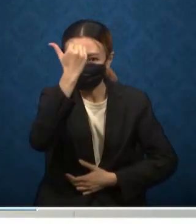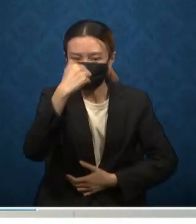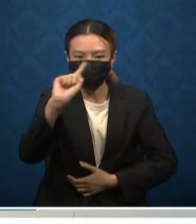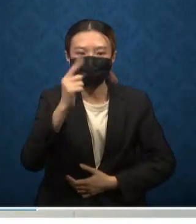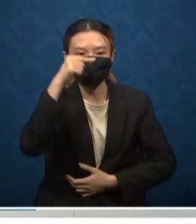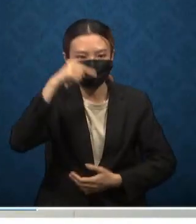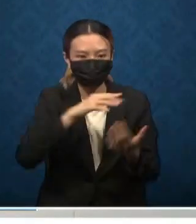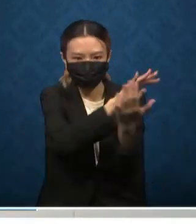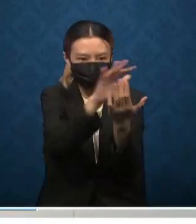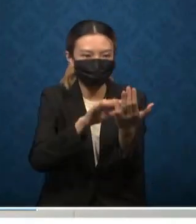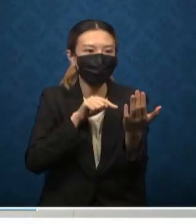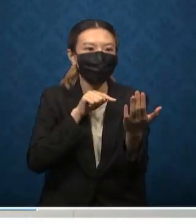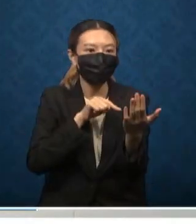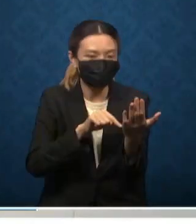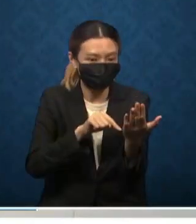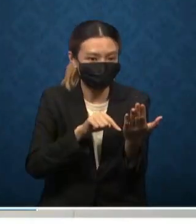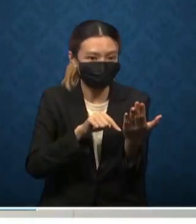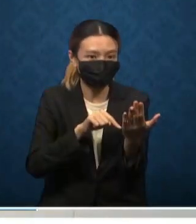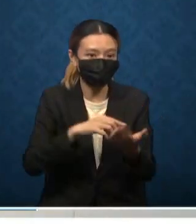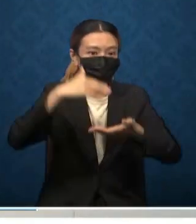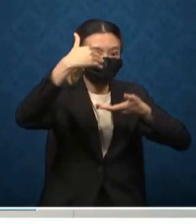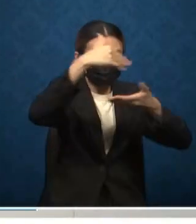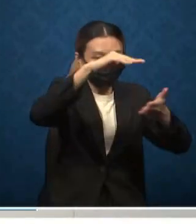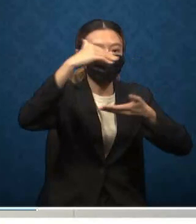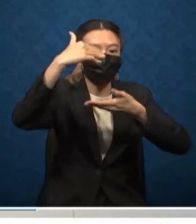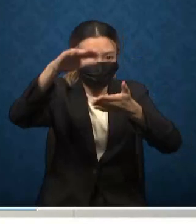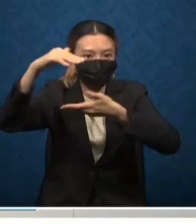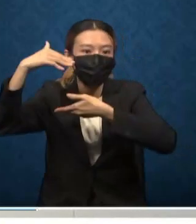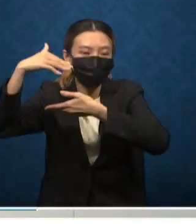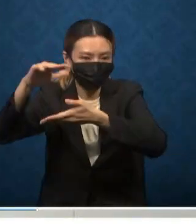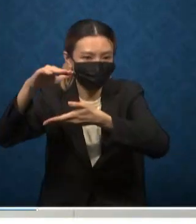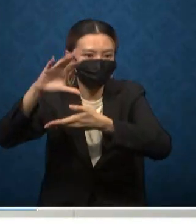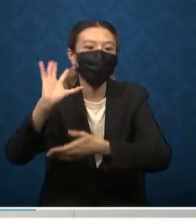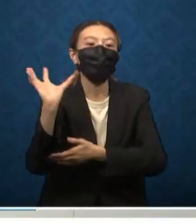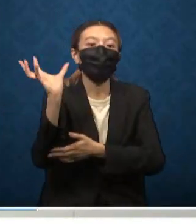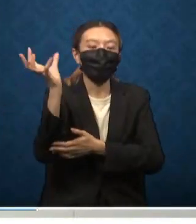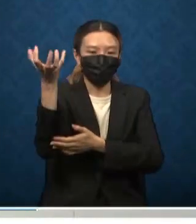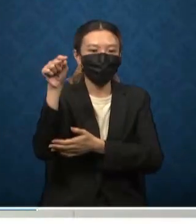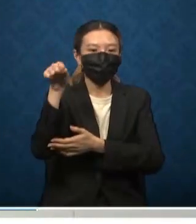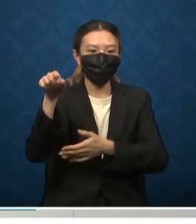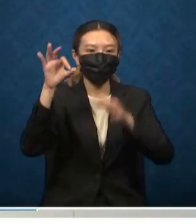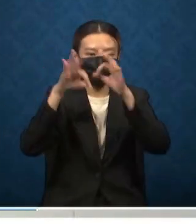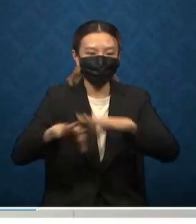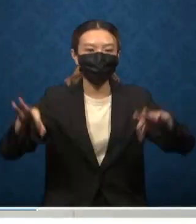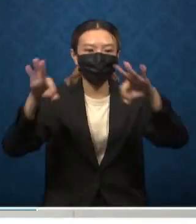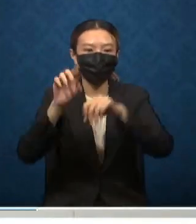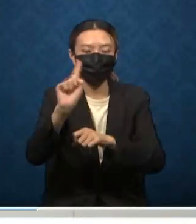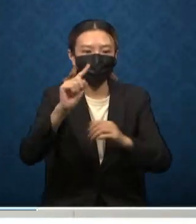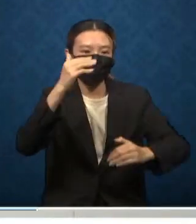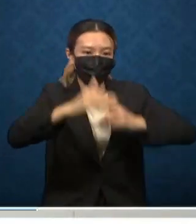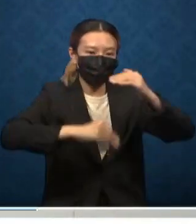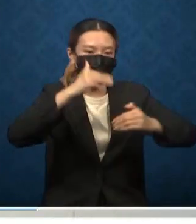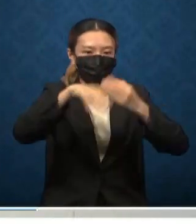ใช้ใบพึ่งพาการส่งออกหรือตลาดโลกซึ่งเป็นที่มาสำคัญของการพัฒนาชาติ